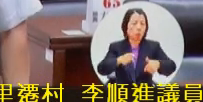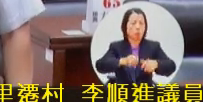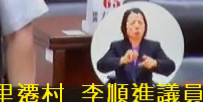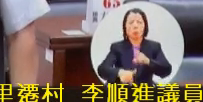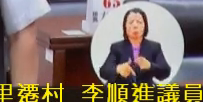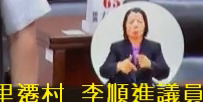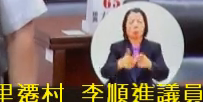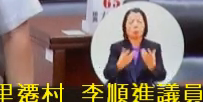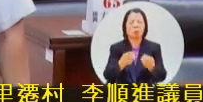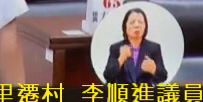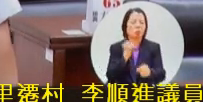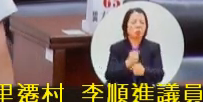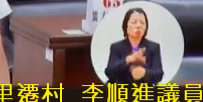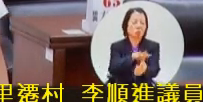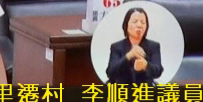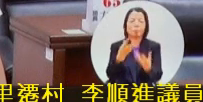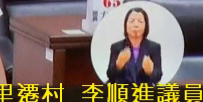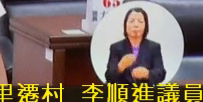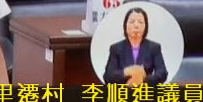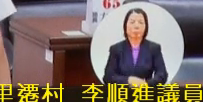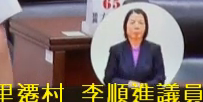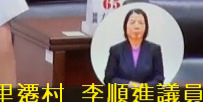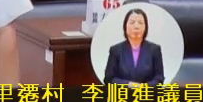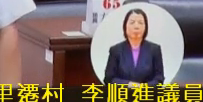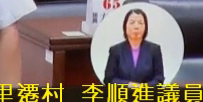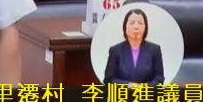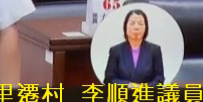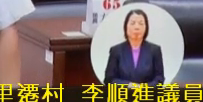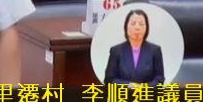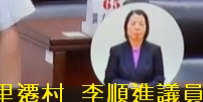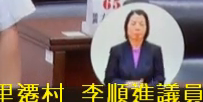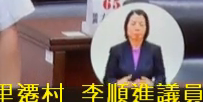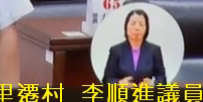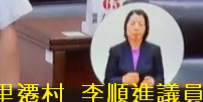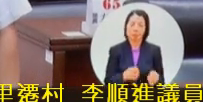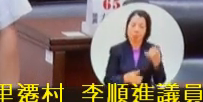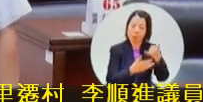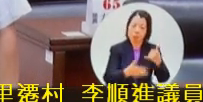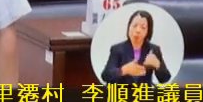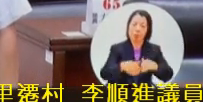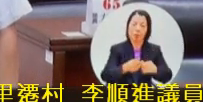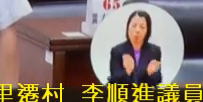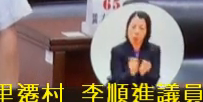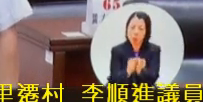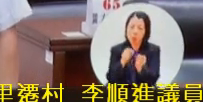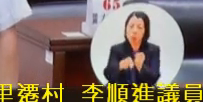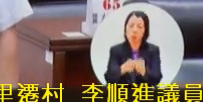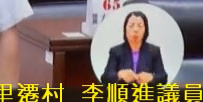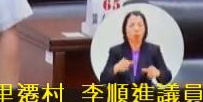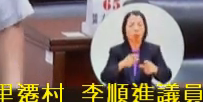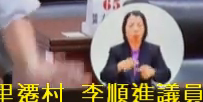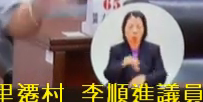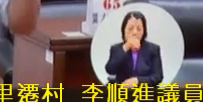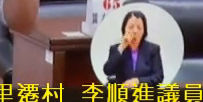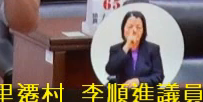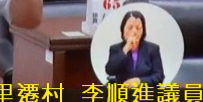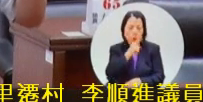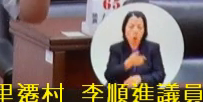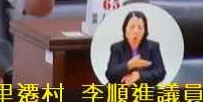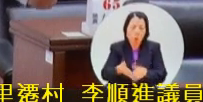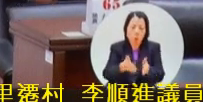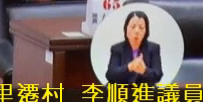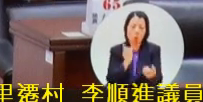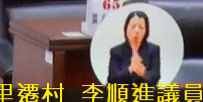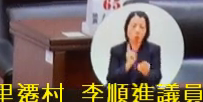走。那沿海哈、啊，大凤林的空气污染哈、啊，引发我们人权的争议